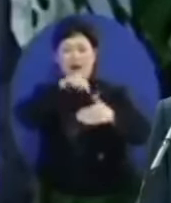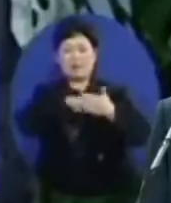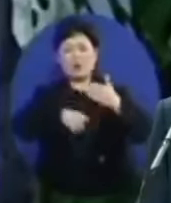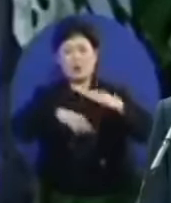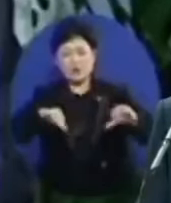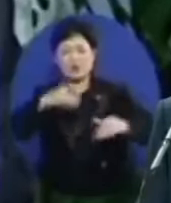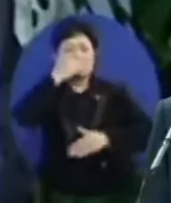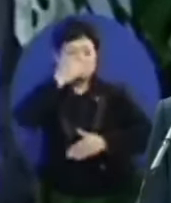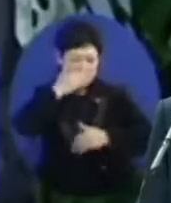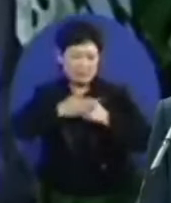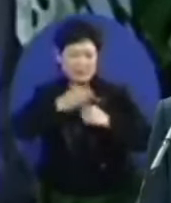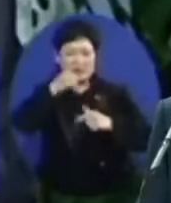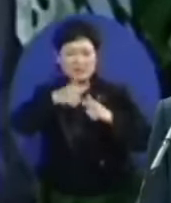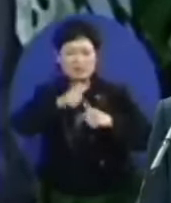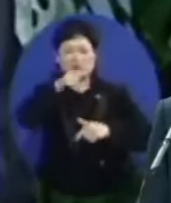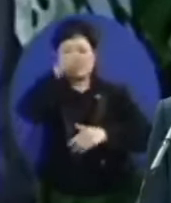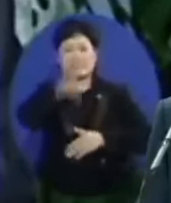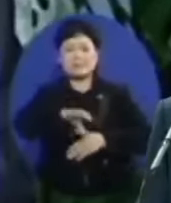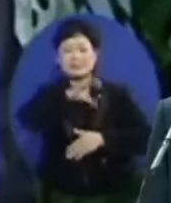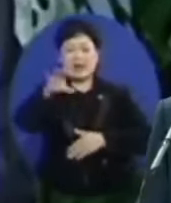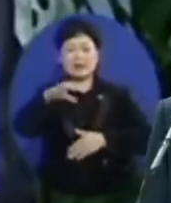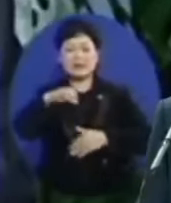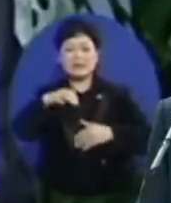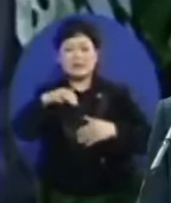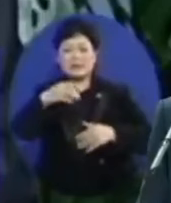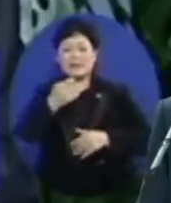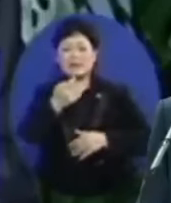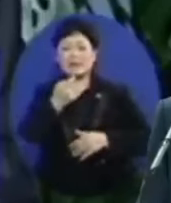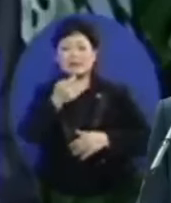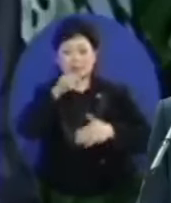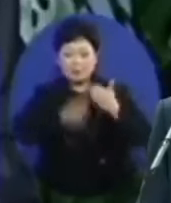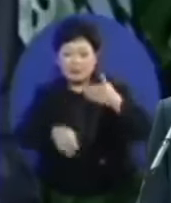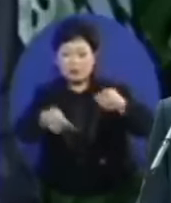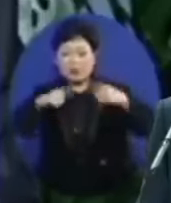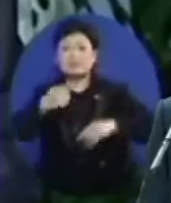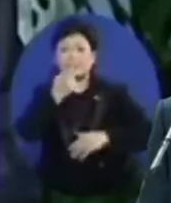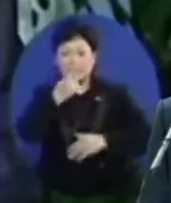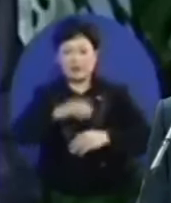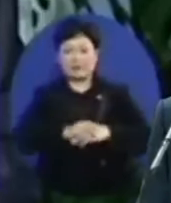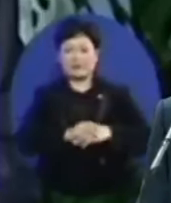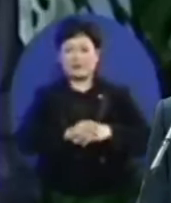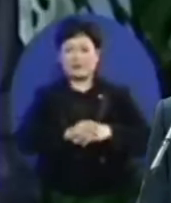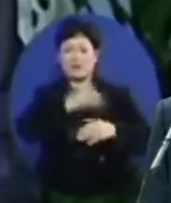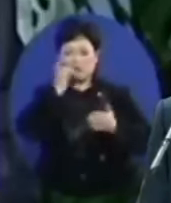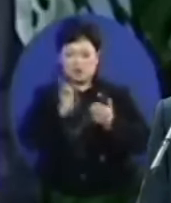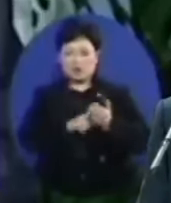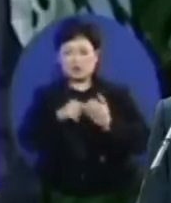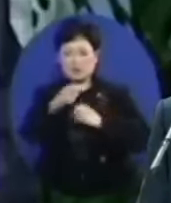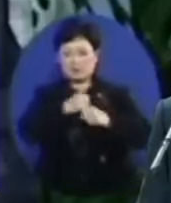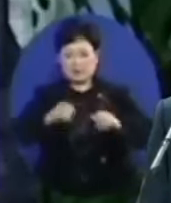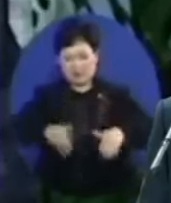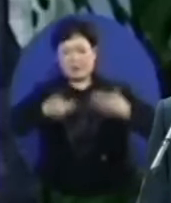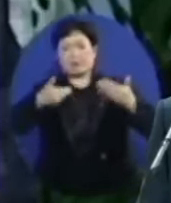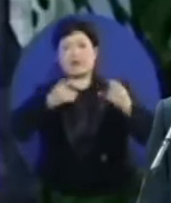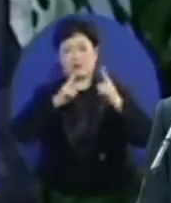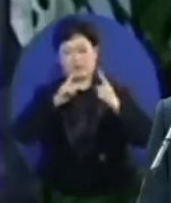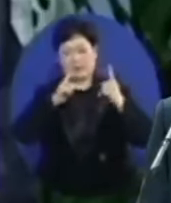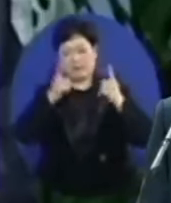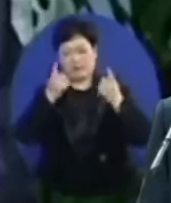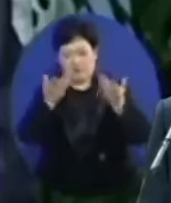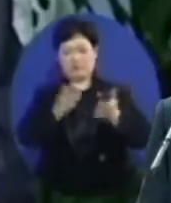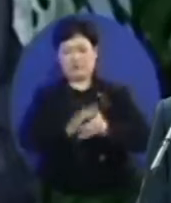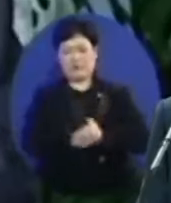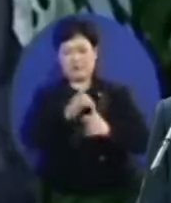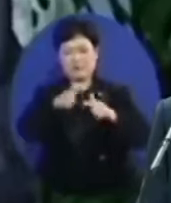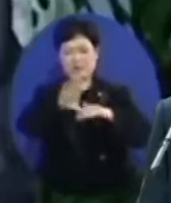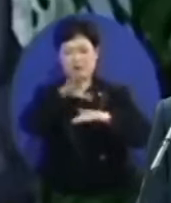겸손하니 나의 멍에를 메고 내게 배우라. 그리하면 너희 마음에 쉼을 얻으리니 나의 멍에는 쉽고 나의 짐은 가볍다고 말씀한 것입니다.